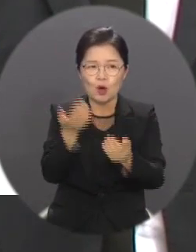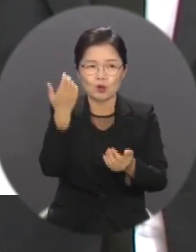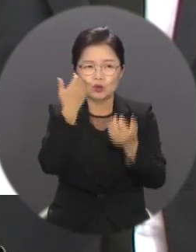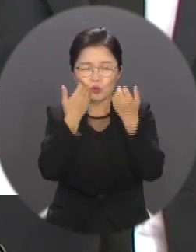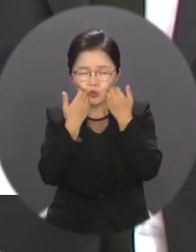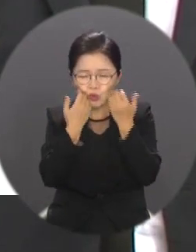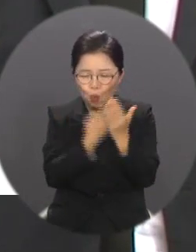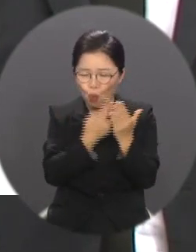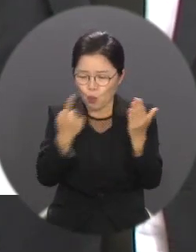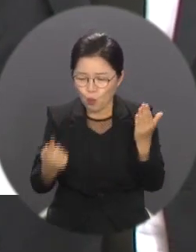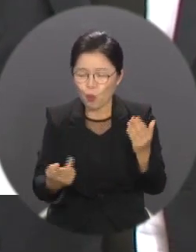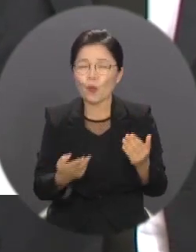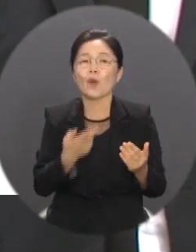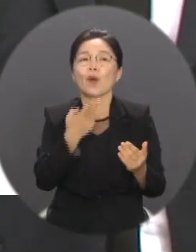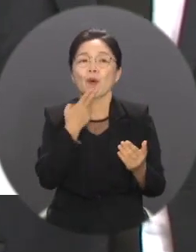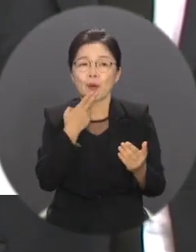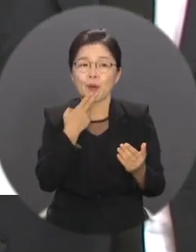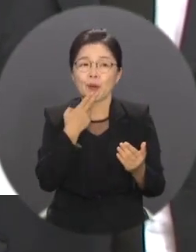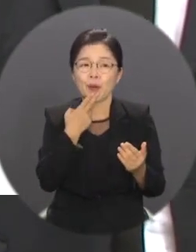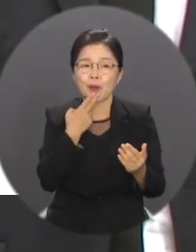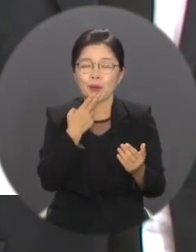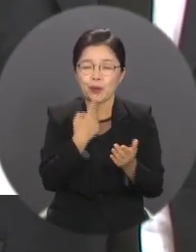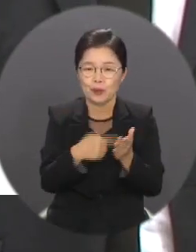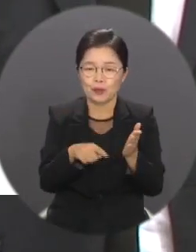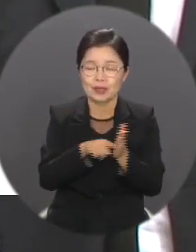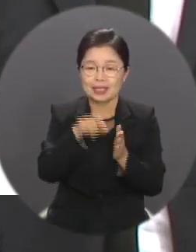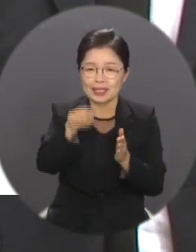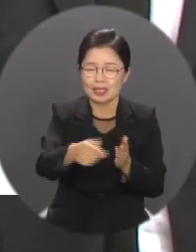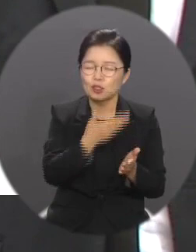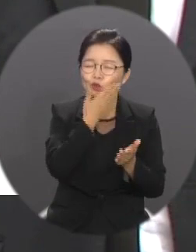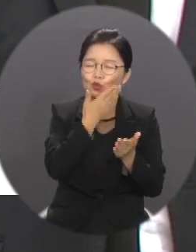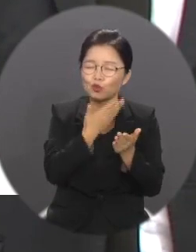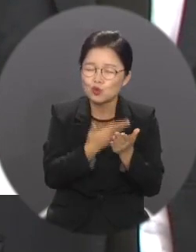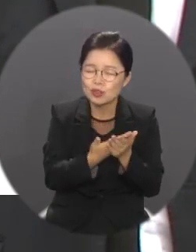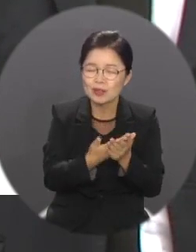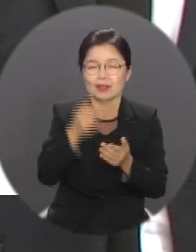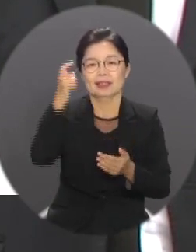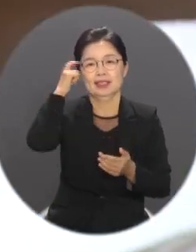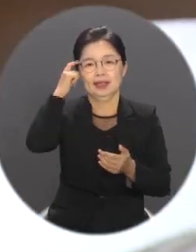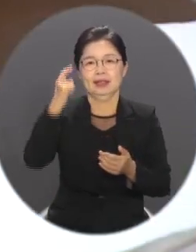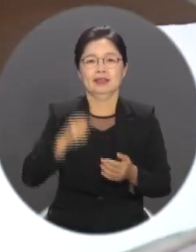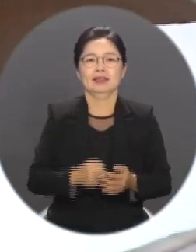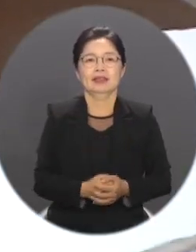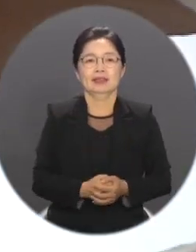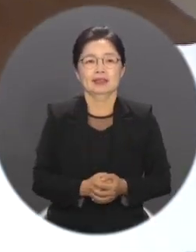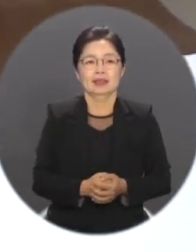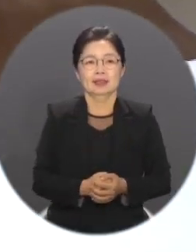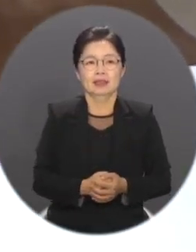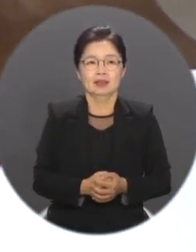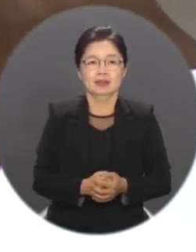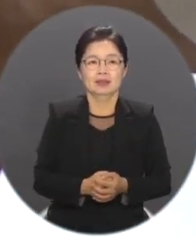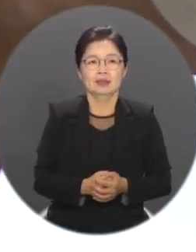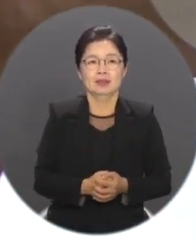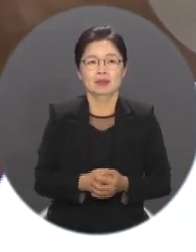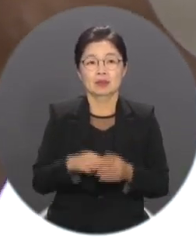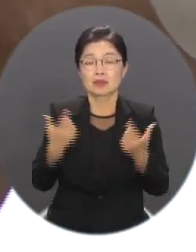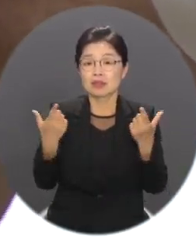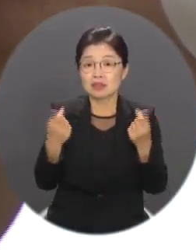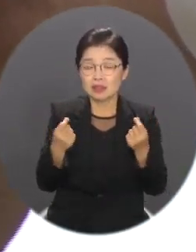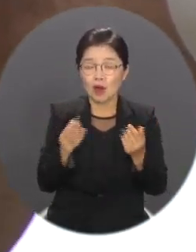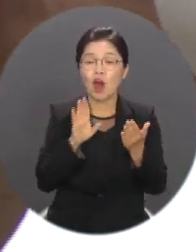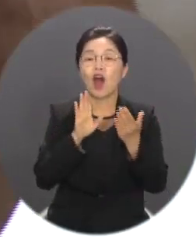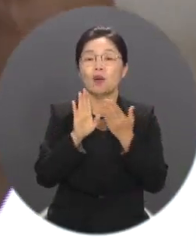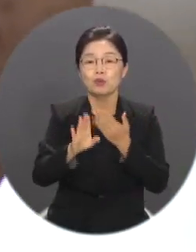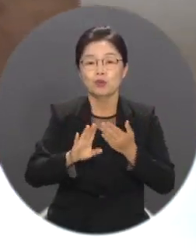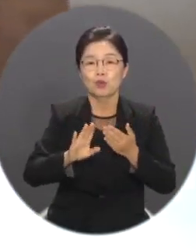소외감을 느끼지 않도록 하는 것이 근대 당이 중요한 원칙이라고 생각을 하고 스 이색적인 행보를 보인 만큼 향후